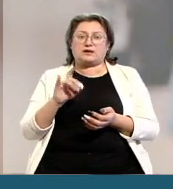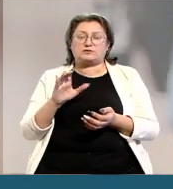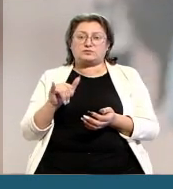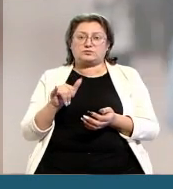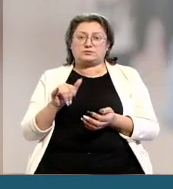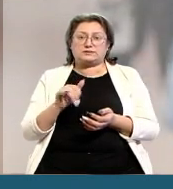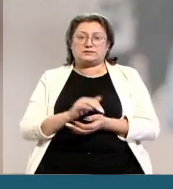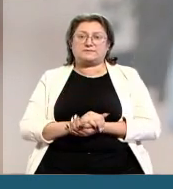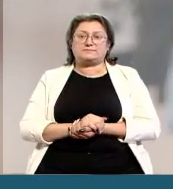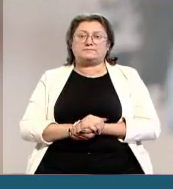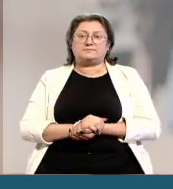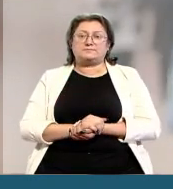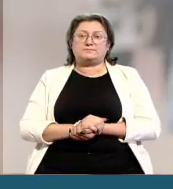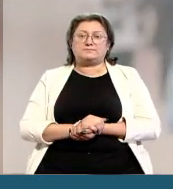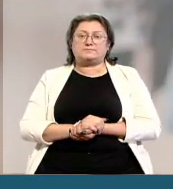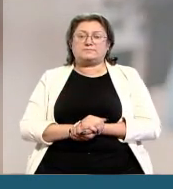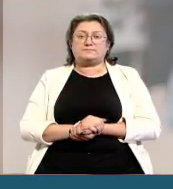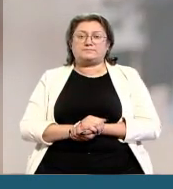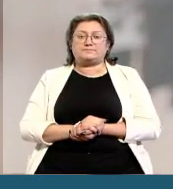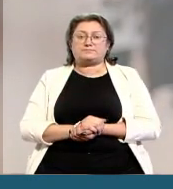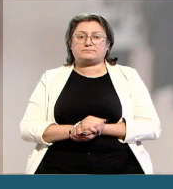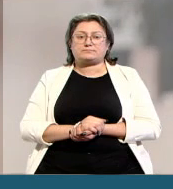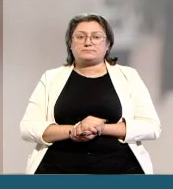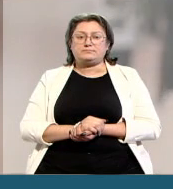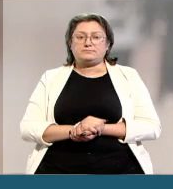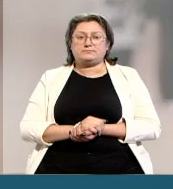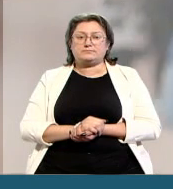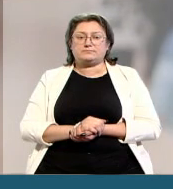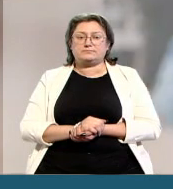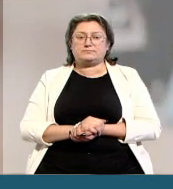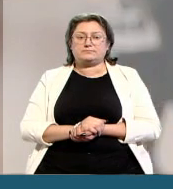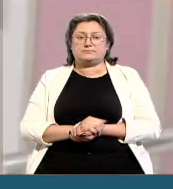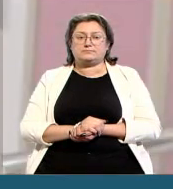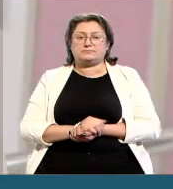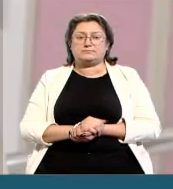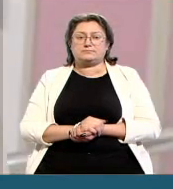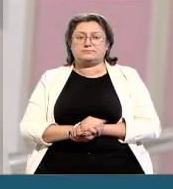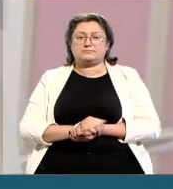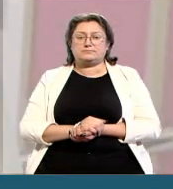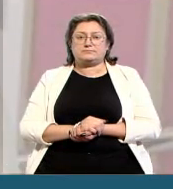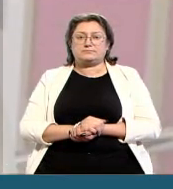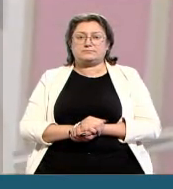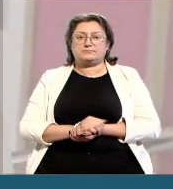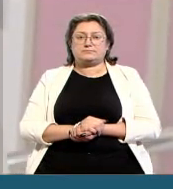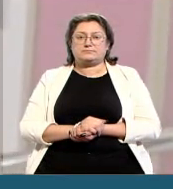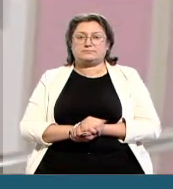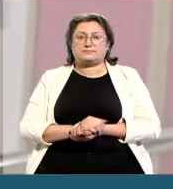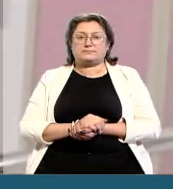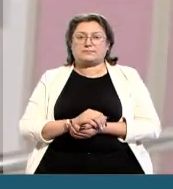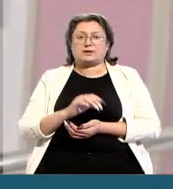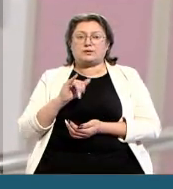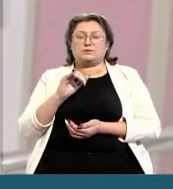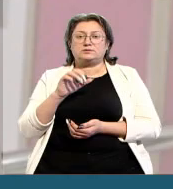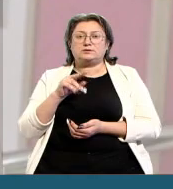Сарыкөл ауданы, Қамысты ауданы және де Қарасу ауданынан командалар қатысып отыр. Абылайхан Өсіпов жайдарман жарысына